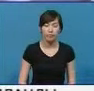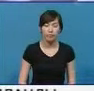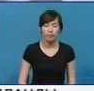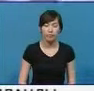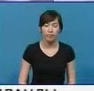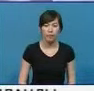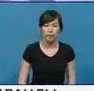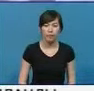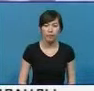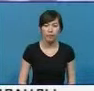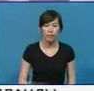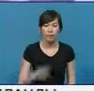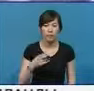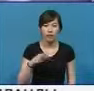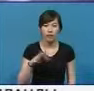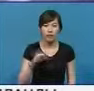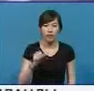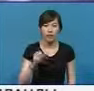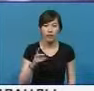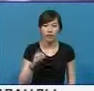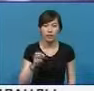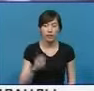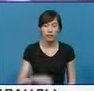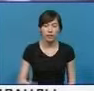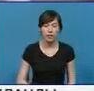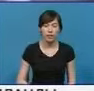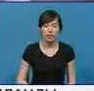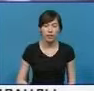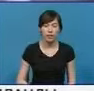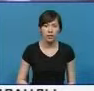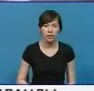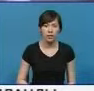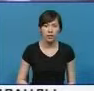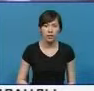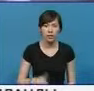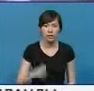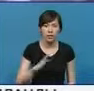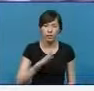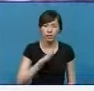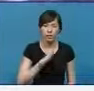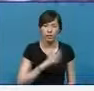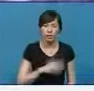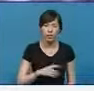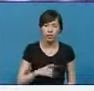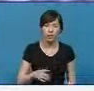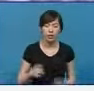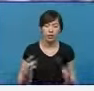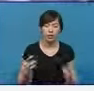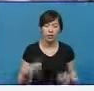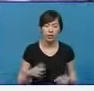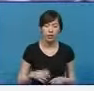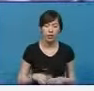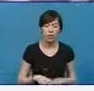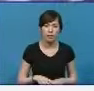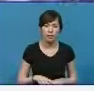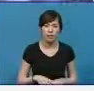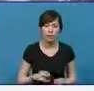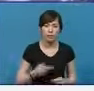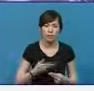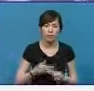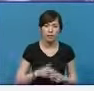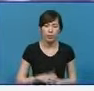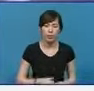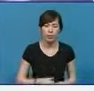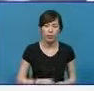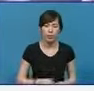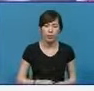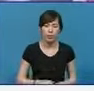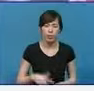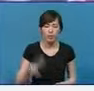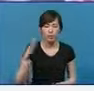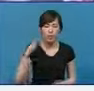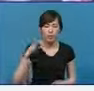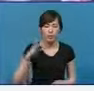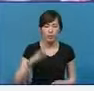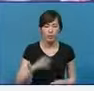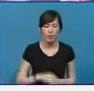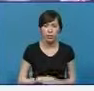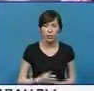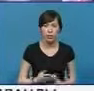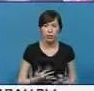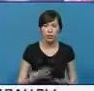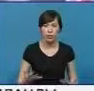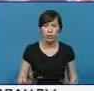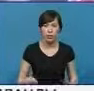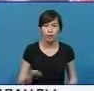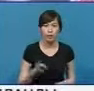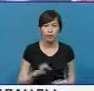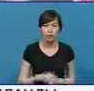Диамақ құрылғысы паркинсон, мигрен, ұйқының және жүйке жүйесі жұмысының бұзылуы, бас ауруы секілді көптеген ауруға ем